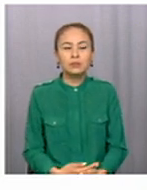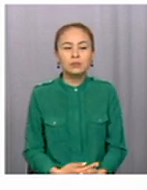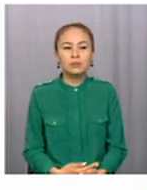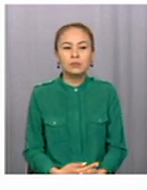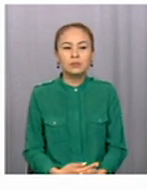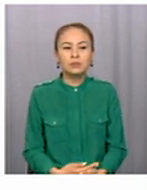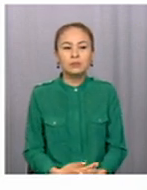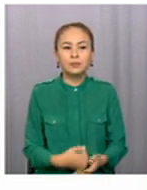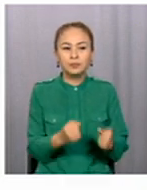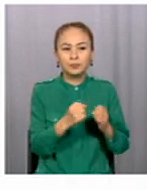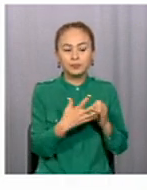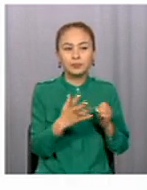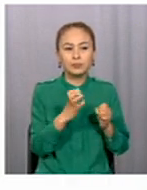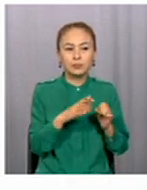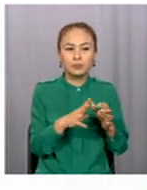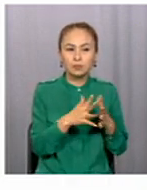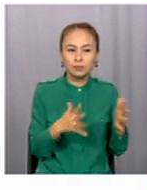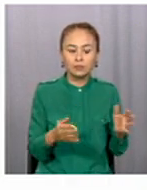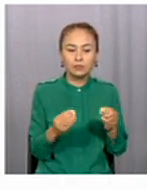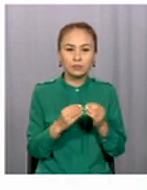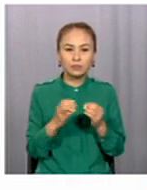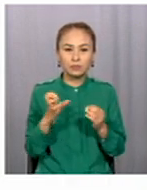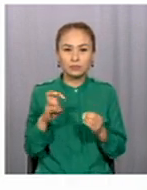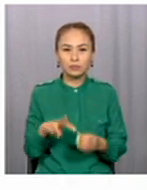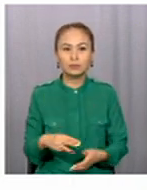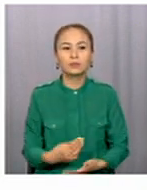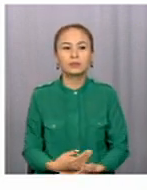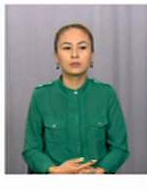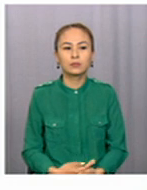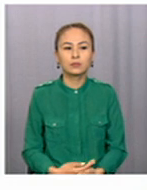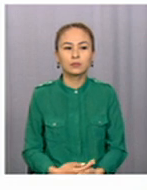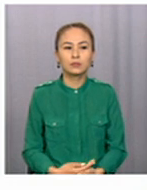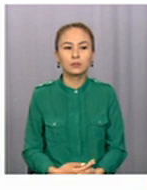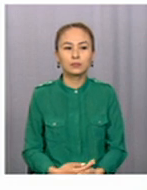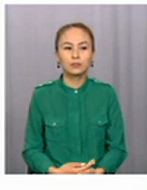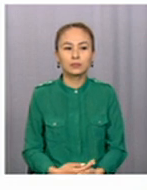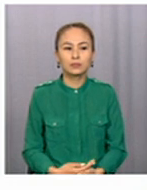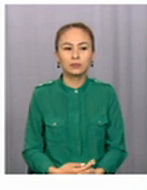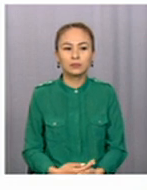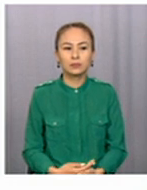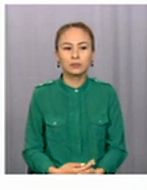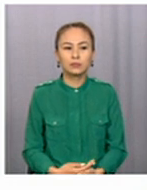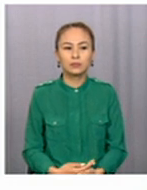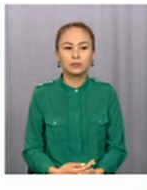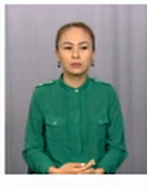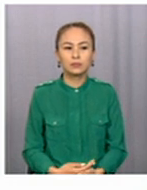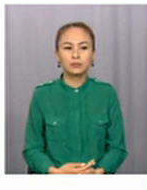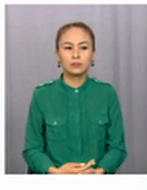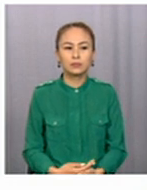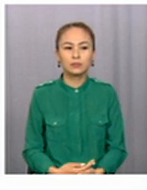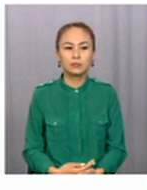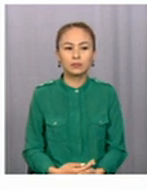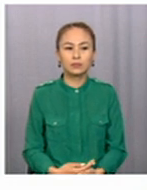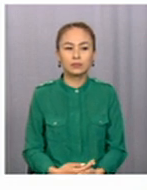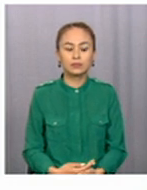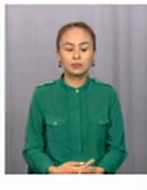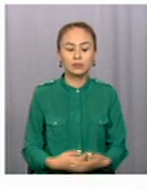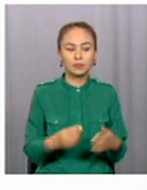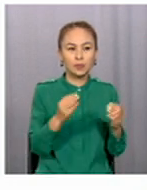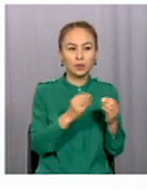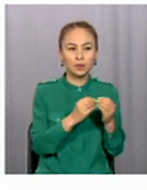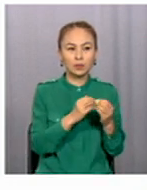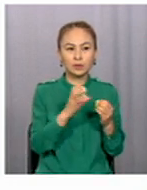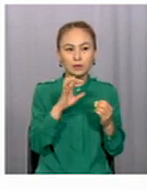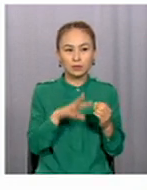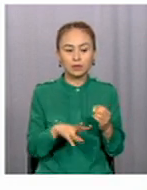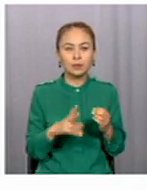айтасындар, 15 сантиметр 10 сантиметрден артық. Келесі, 10 сантиметр 12 сантиметрден кем